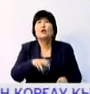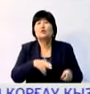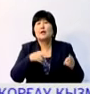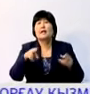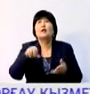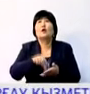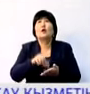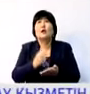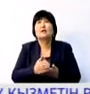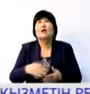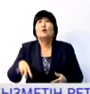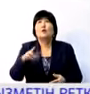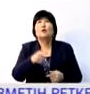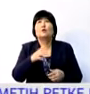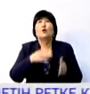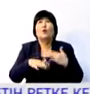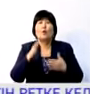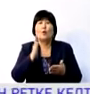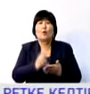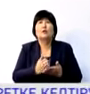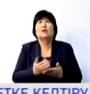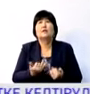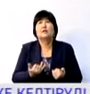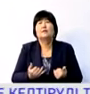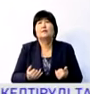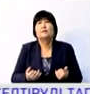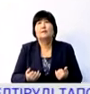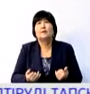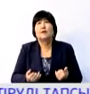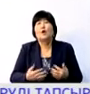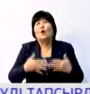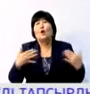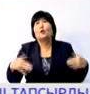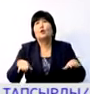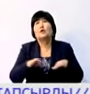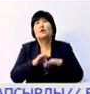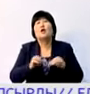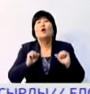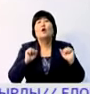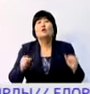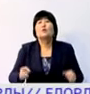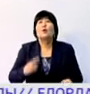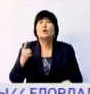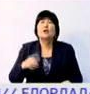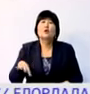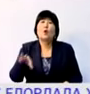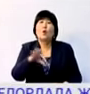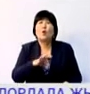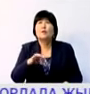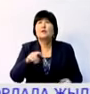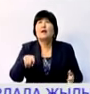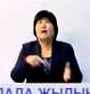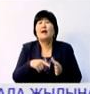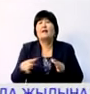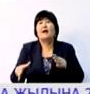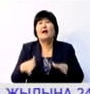жатыр. Бәрі өте қуанышты, ренжіме кетті бәрі де, үлкен деңгейде өтті. Спорт қадрларын облысқа, қалаға дайындап